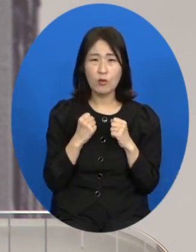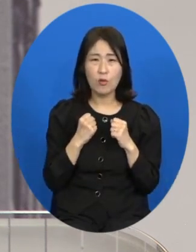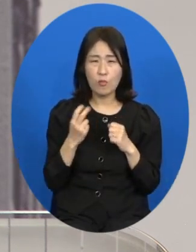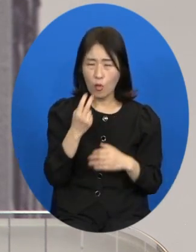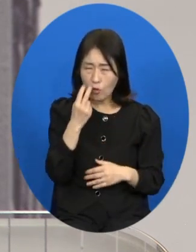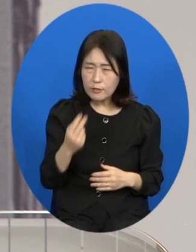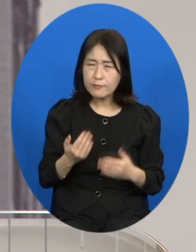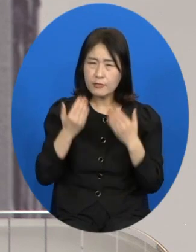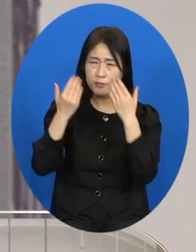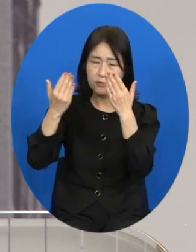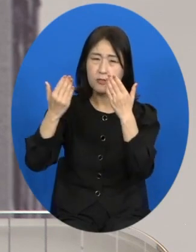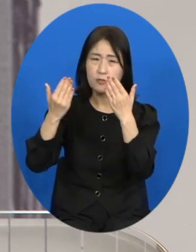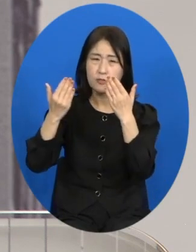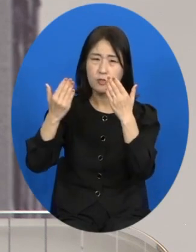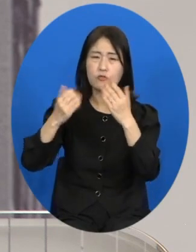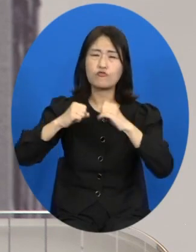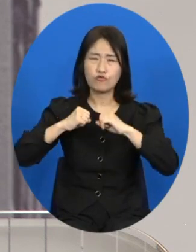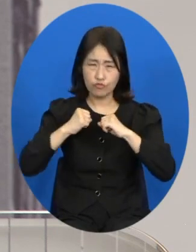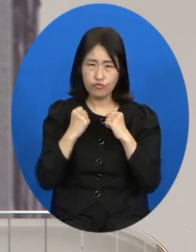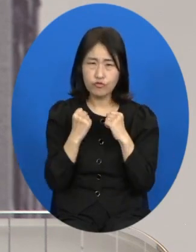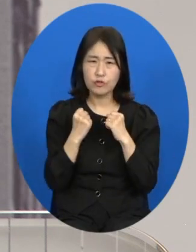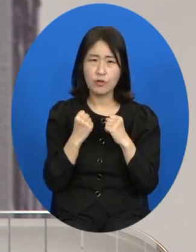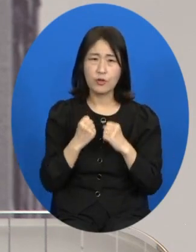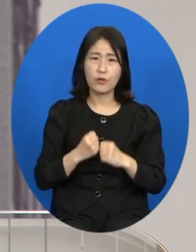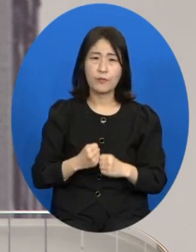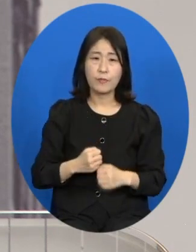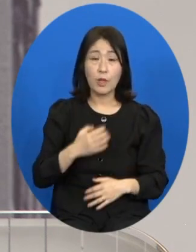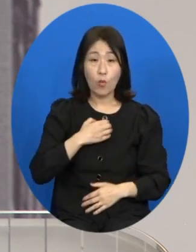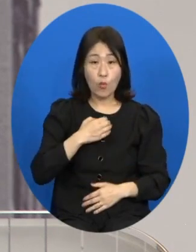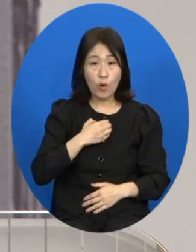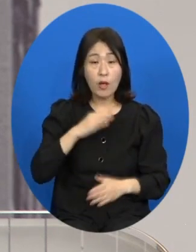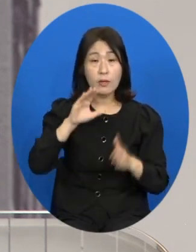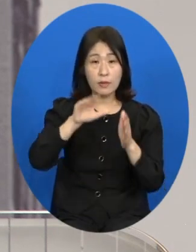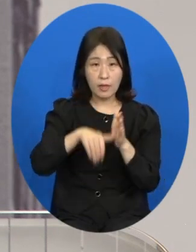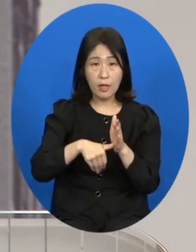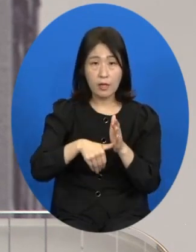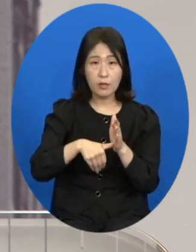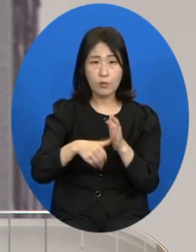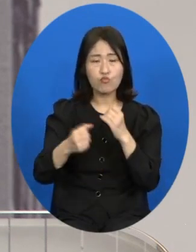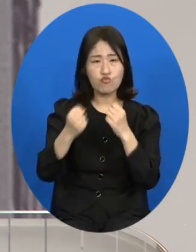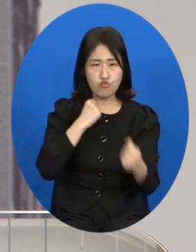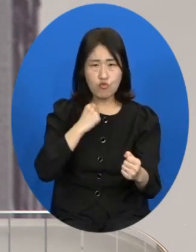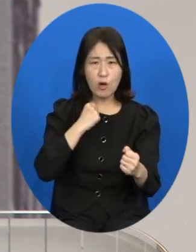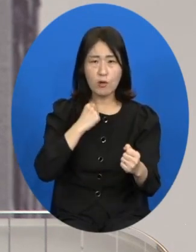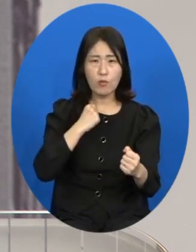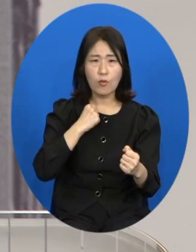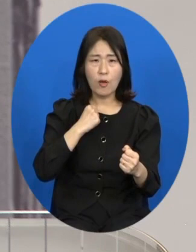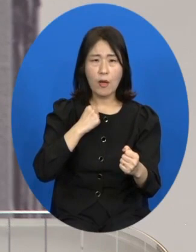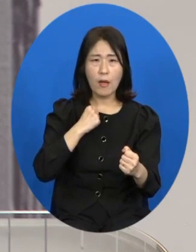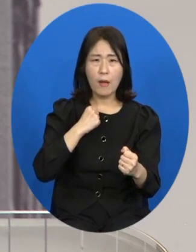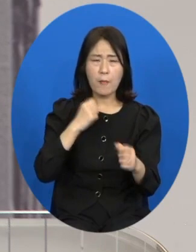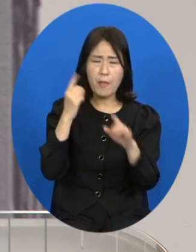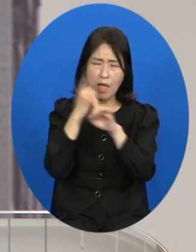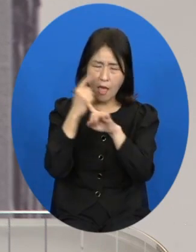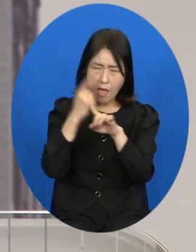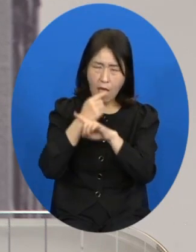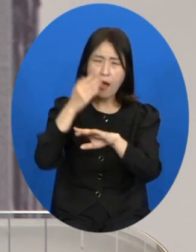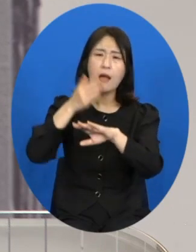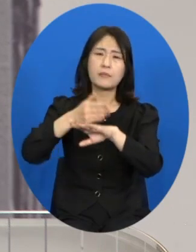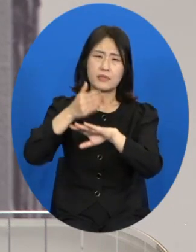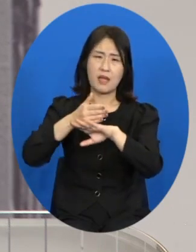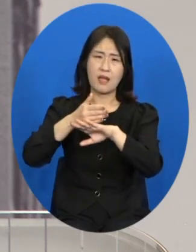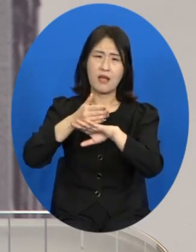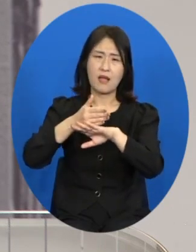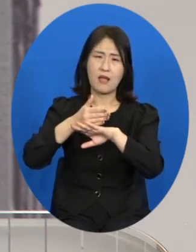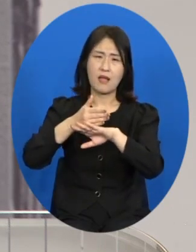순종했어요 위기 상황 속에서도 범사에 세번 감사했어요 하루에 세번 죽을